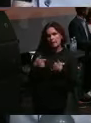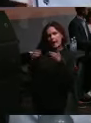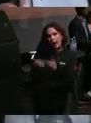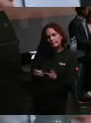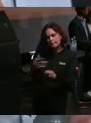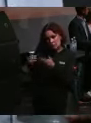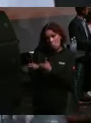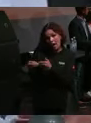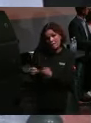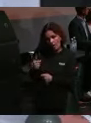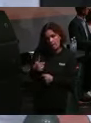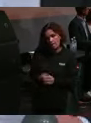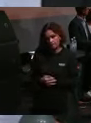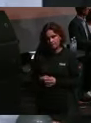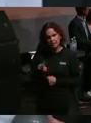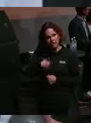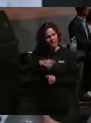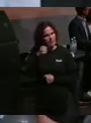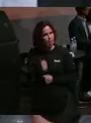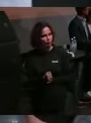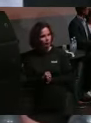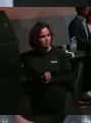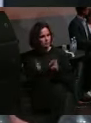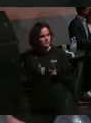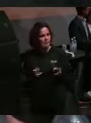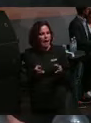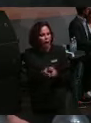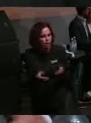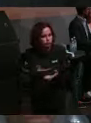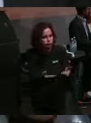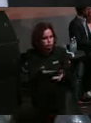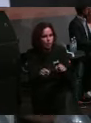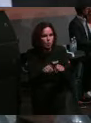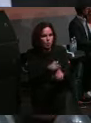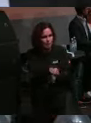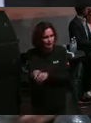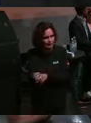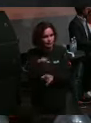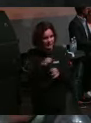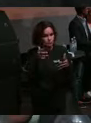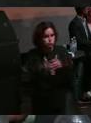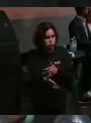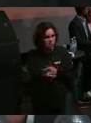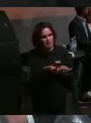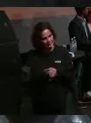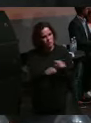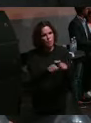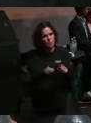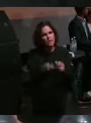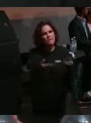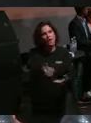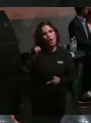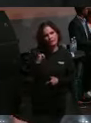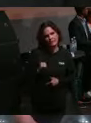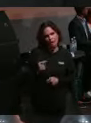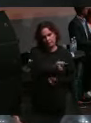min kollega her at jeg tror vi nødt til å spille på lag med kommunene, skal vi klare å få dette til, men å gi kommunene et ansvar for oss å få